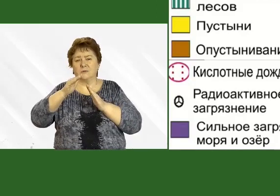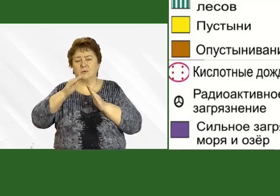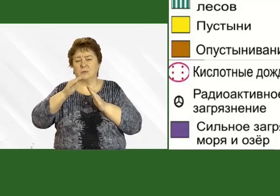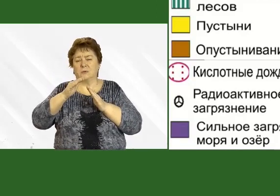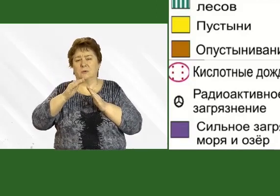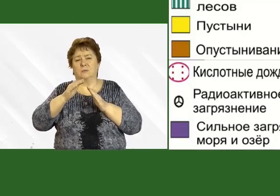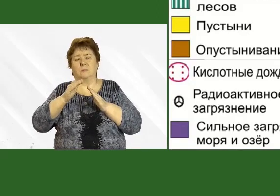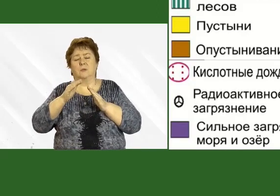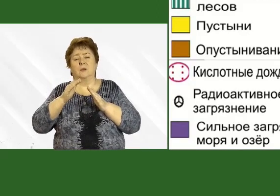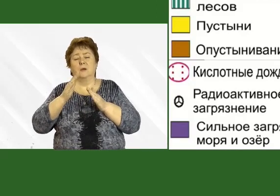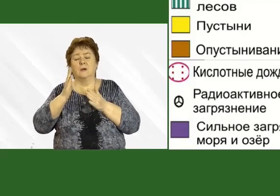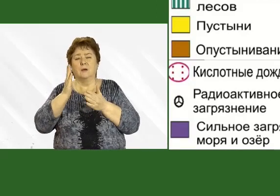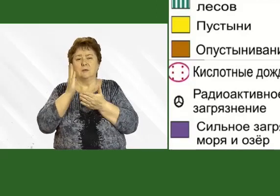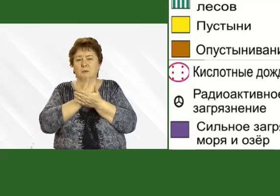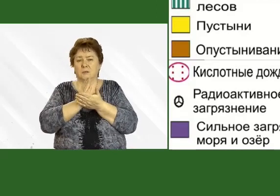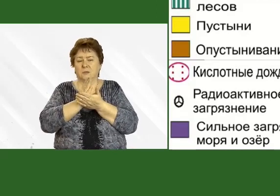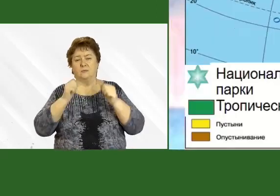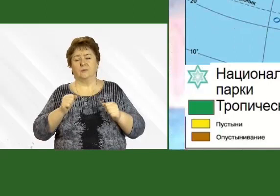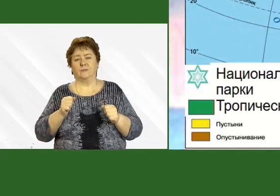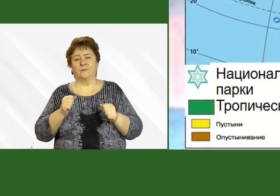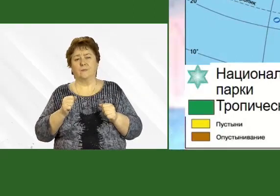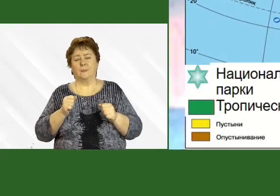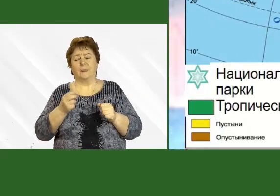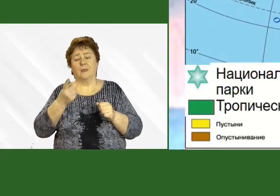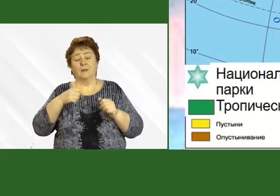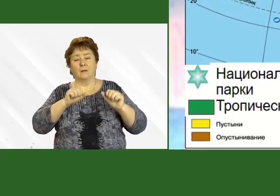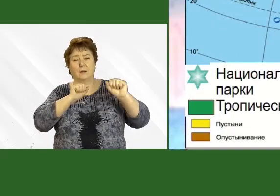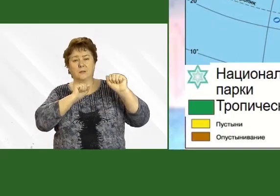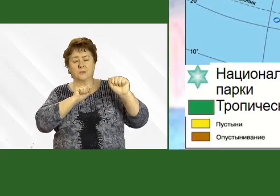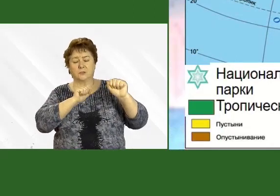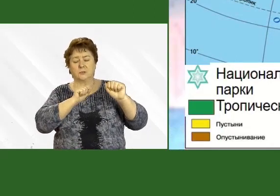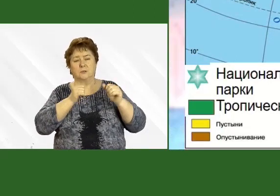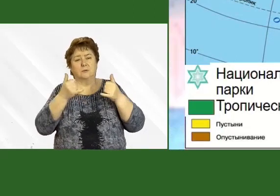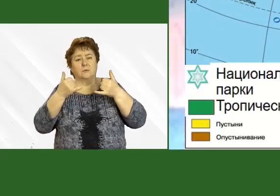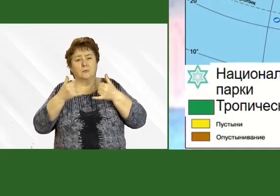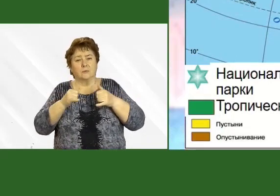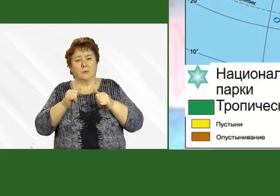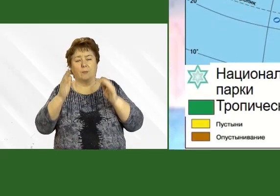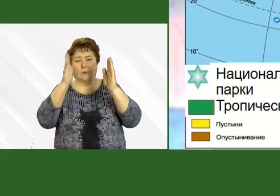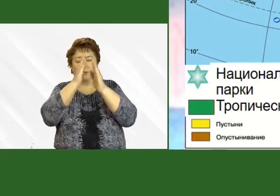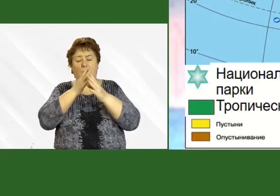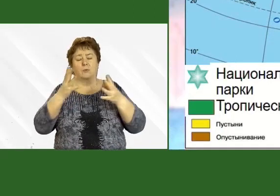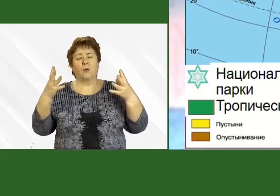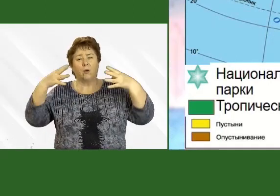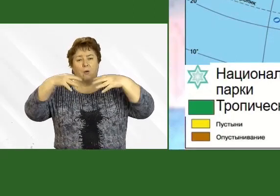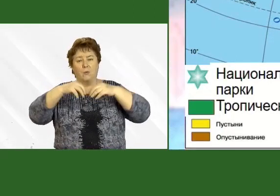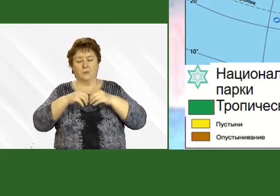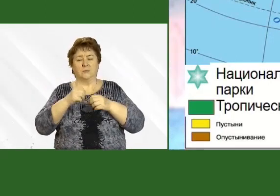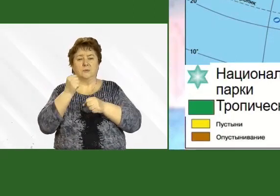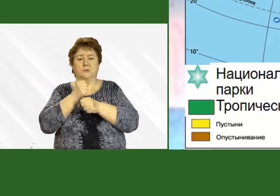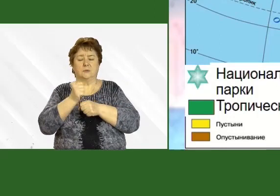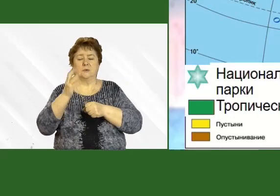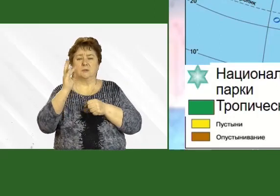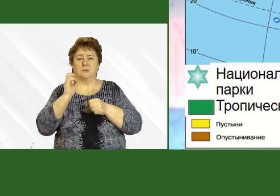идет вырубка лесов для охраны уникальных природных комплексов созданы национальные